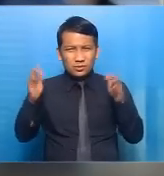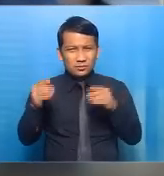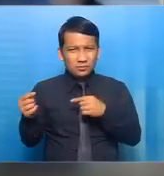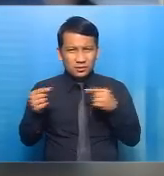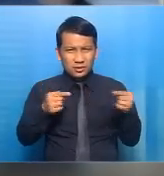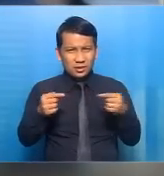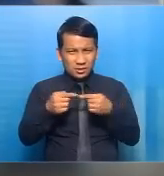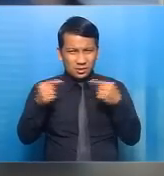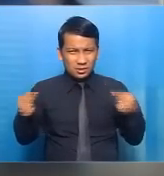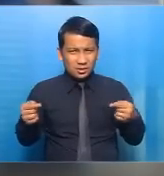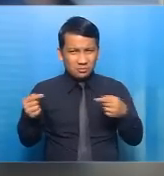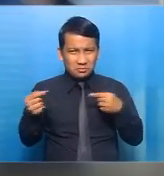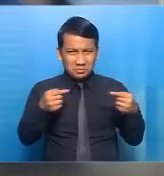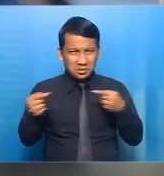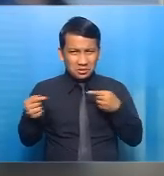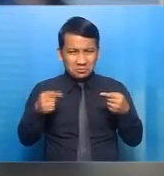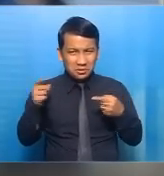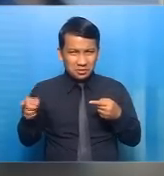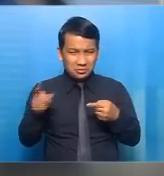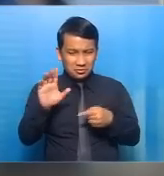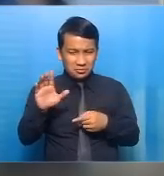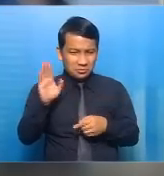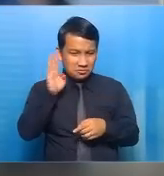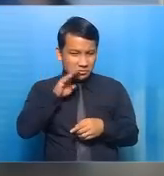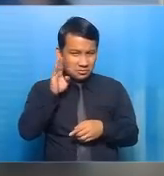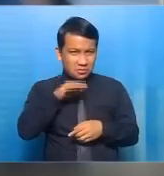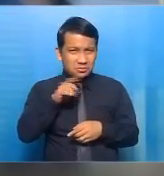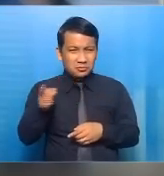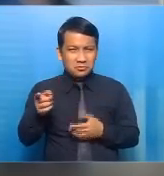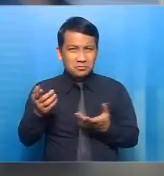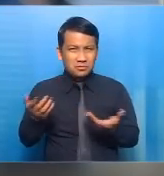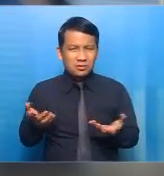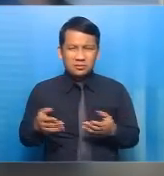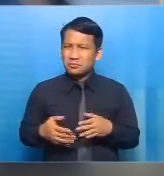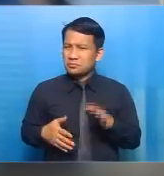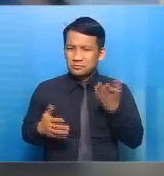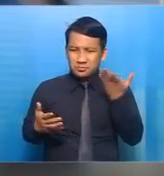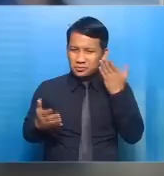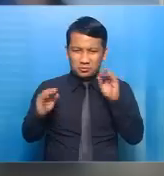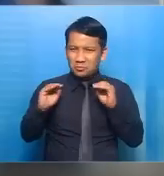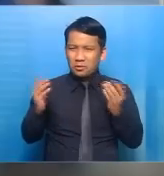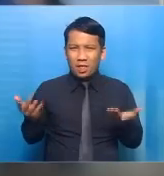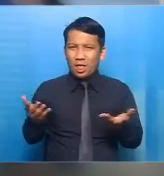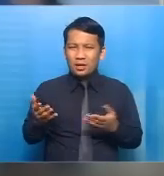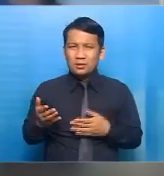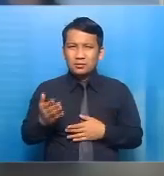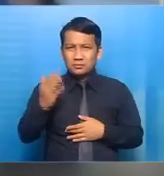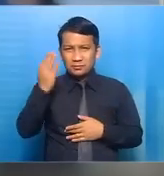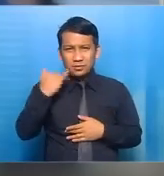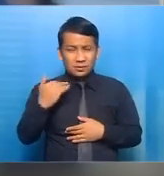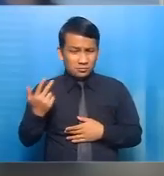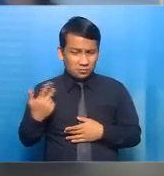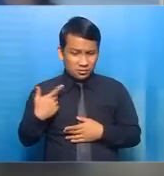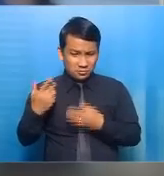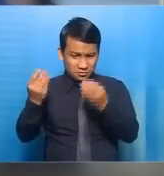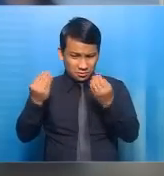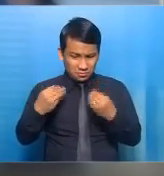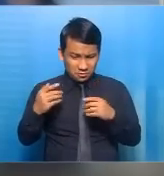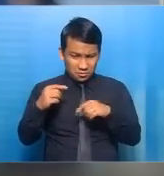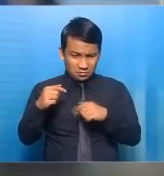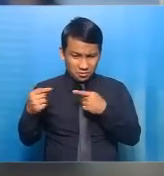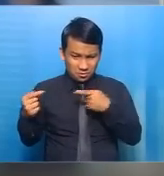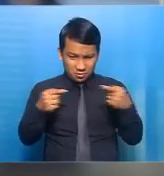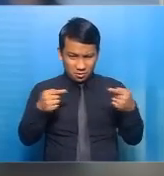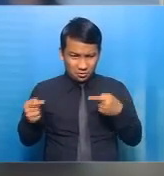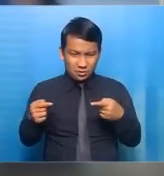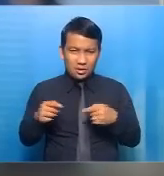nakaaway nitong si inyong utol? Wala po, sir. Kasi po, sir, kung meron po siyang nakaaway o kung